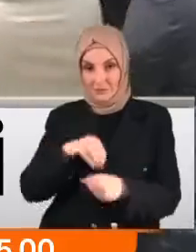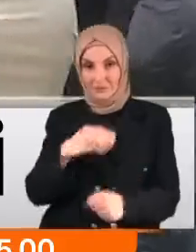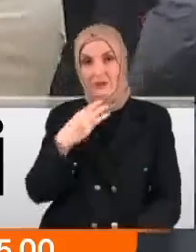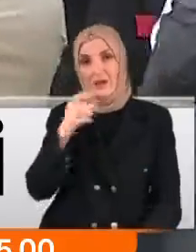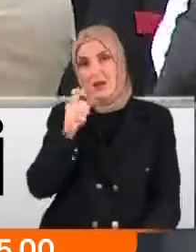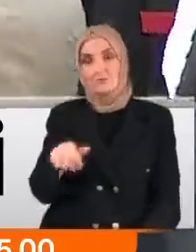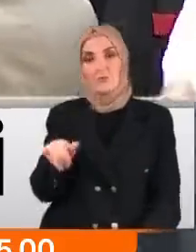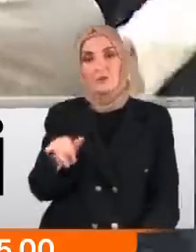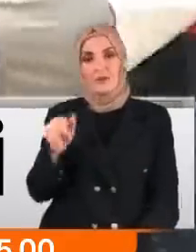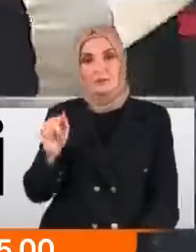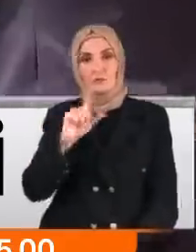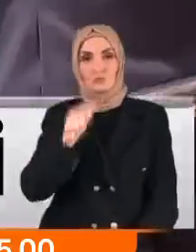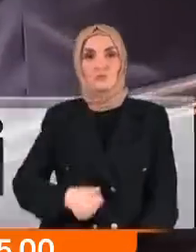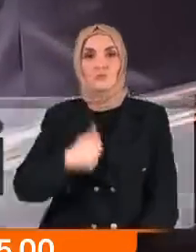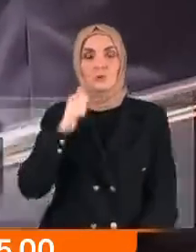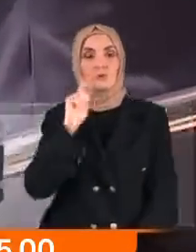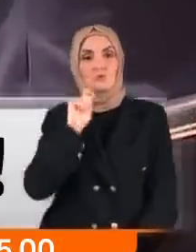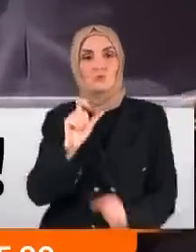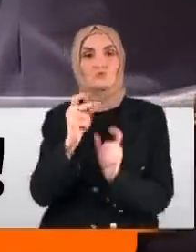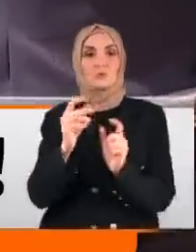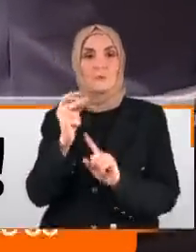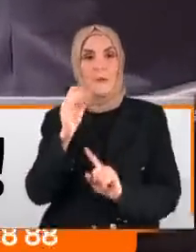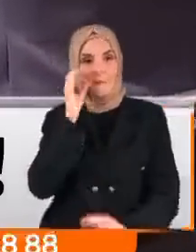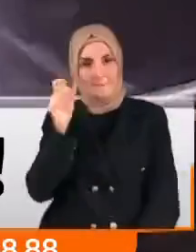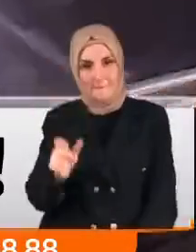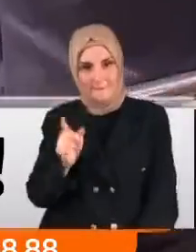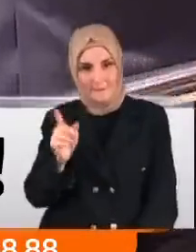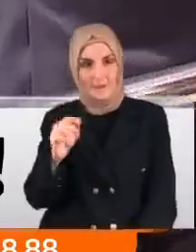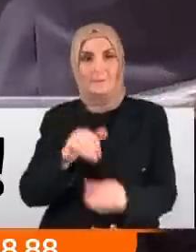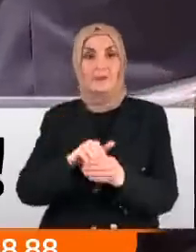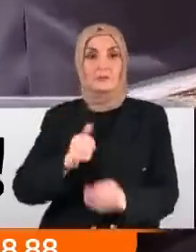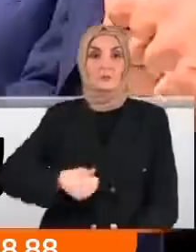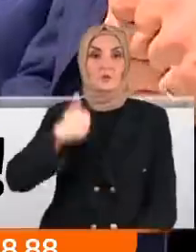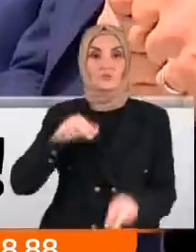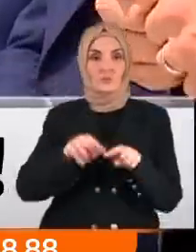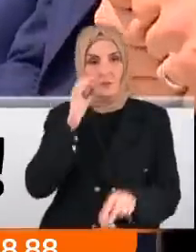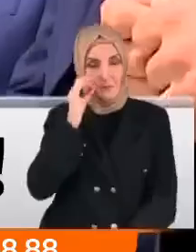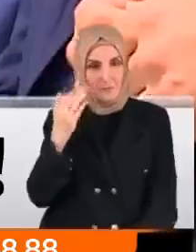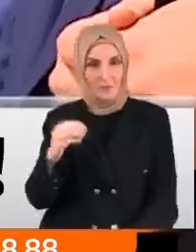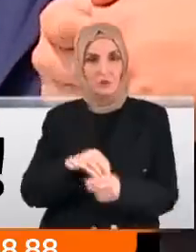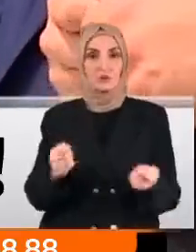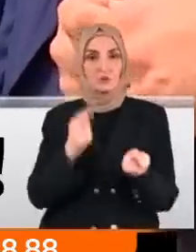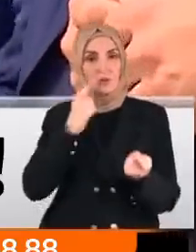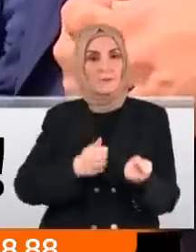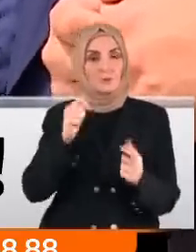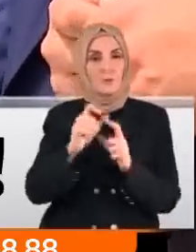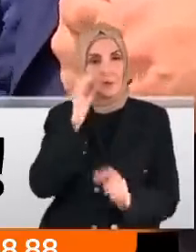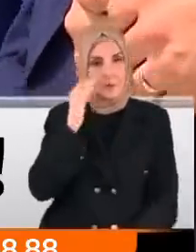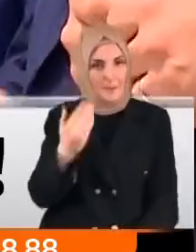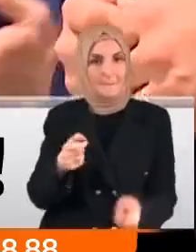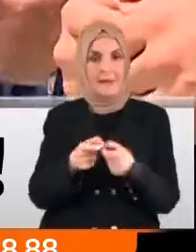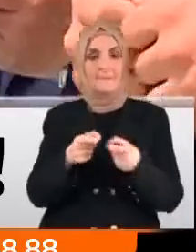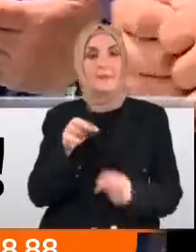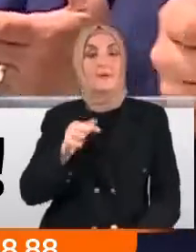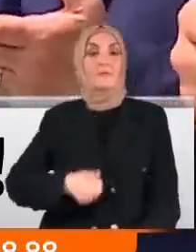Cumhurbaşkanlığı Sözcüsü İbrahim Kalın, Türkiye Büyük Millet Meclisi Başkanı Mustafa Şentop, İçişleri Bakanı Süleyman Soylu ve Büyük Birlik Partisi Genel